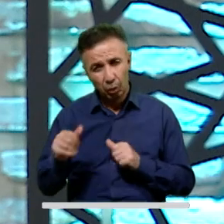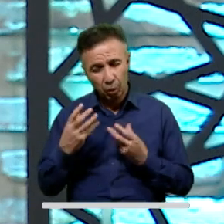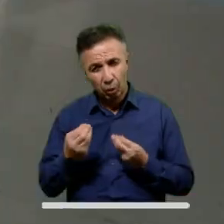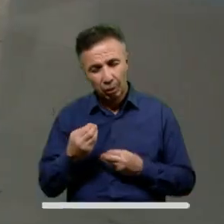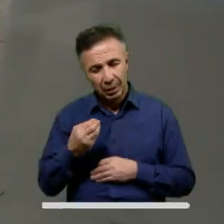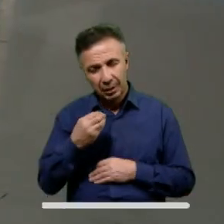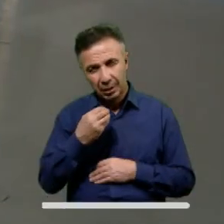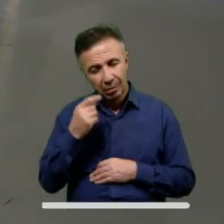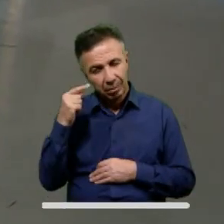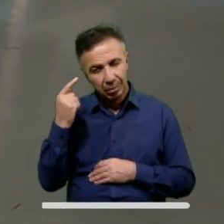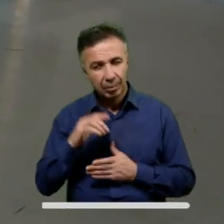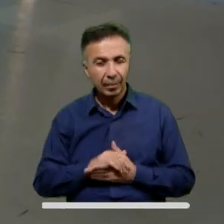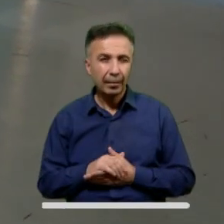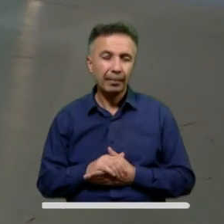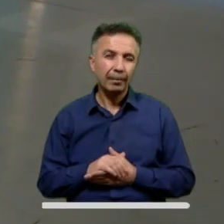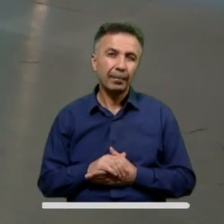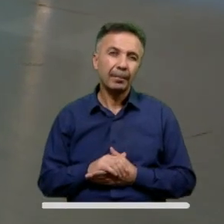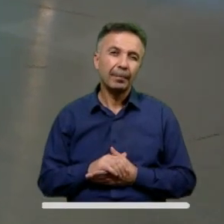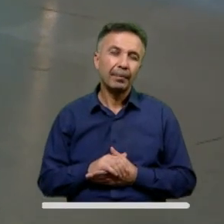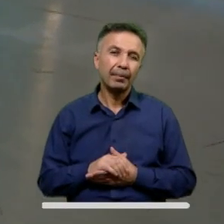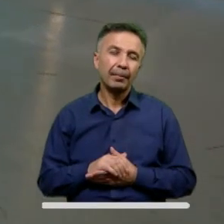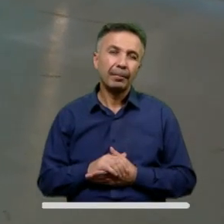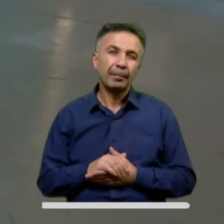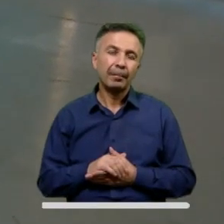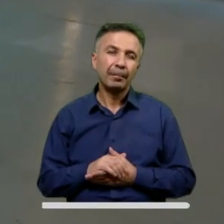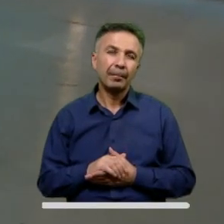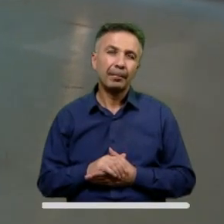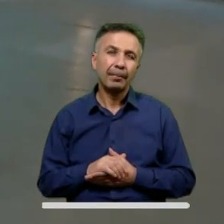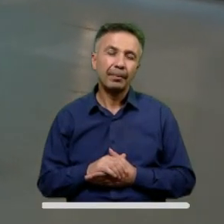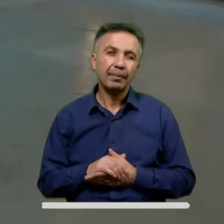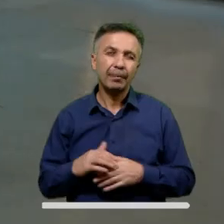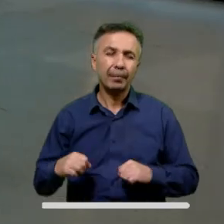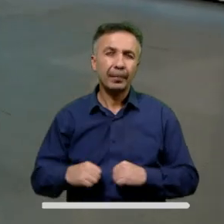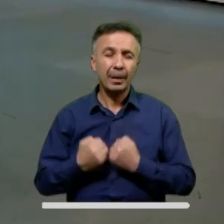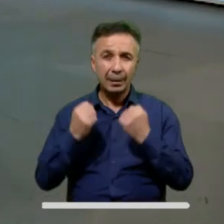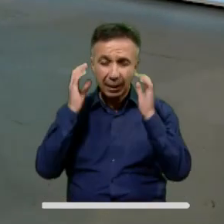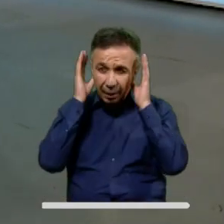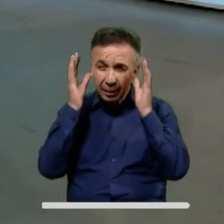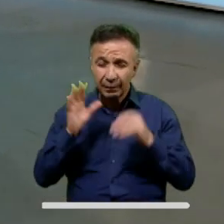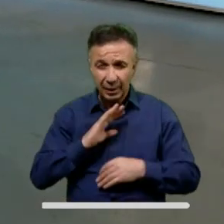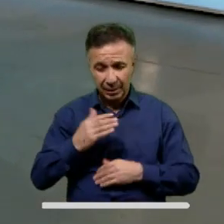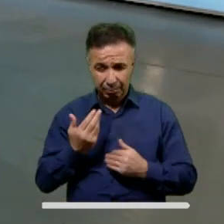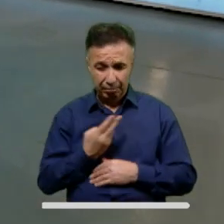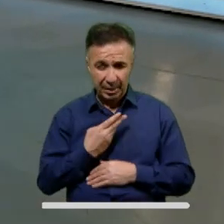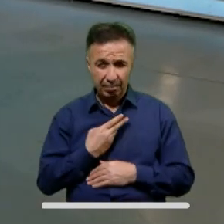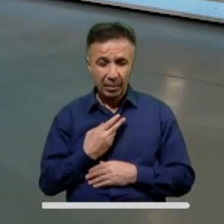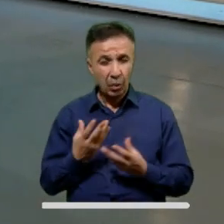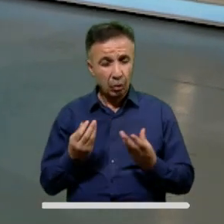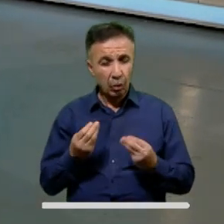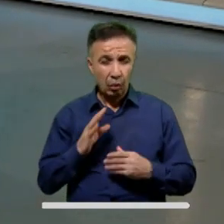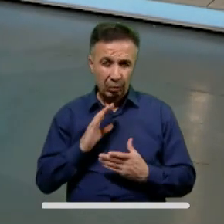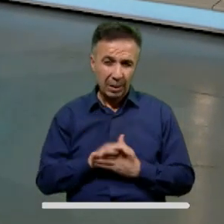diyelim. Ben size şey soracağım önce. Kaza namazım vardı benim. Evet. Bayağı bir